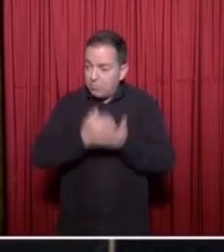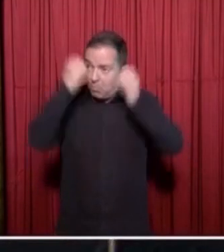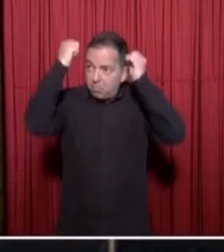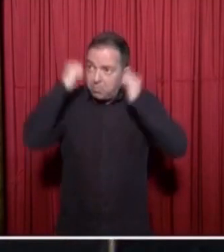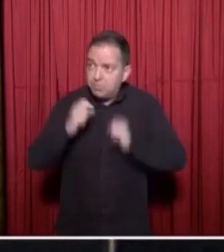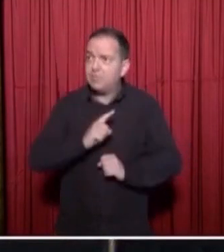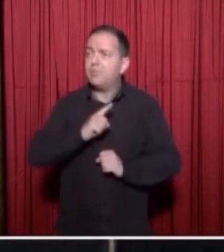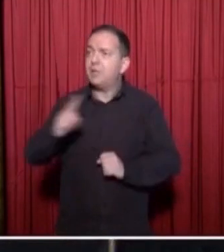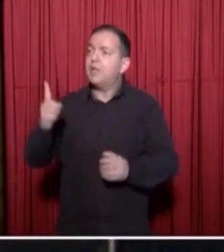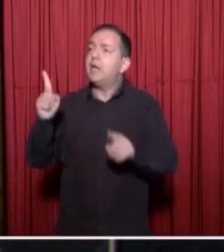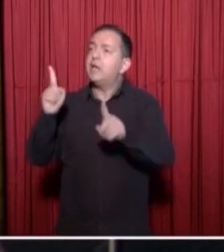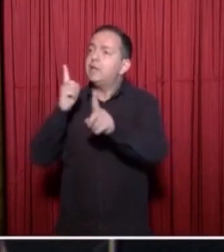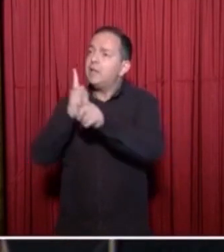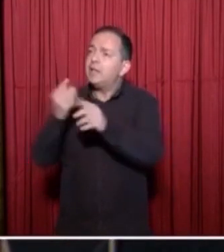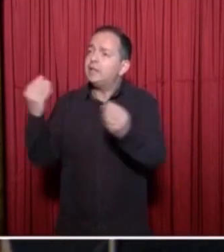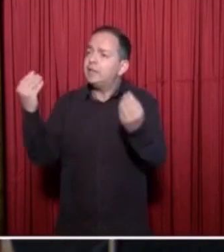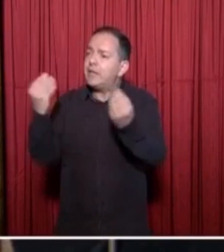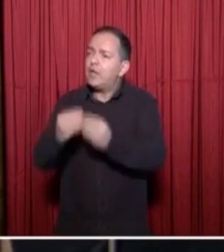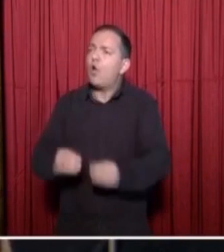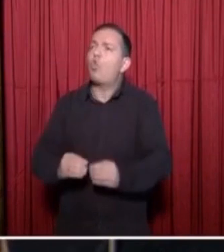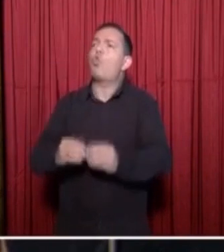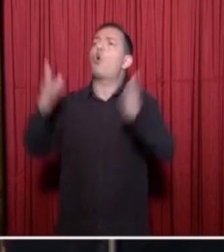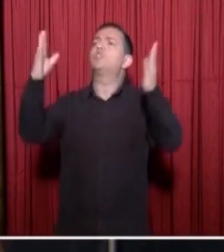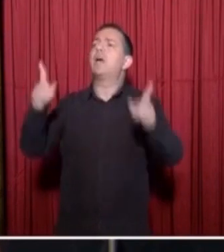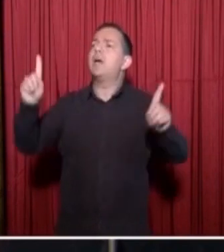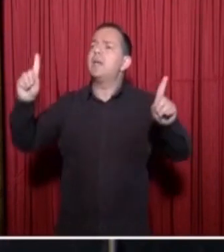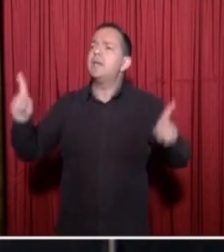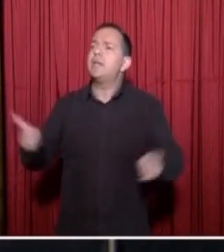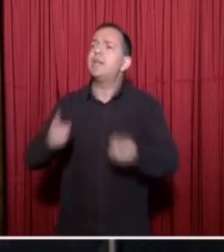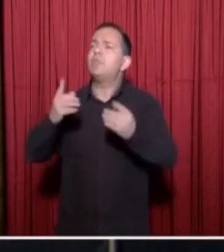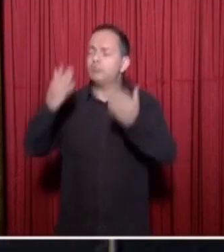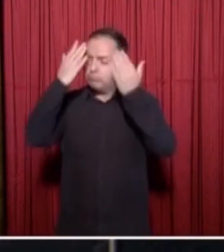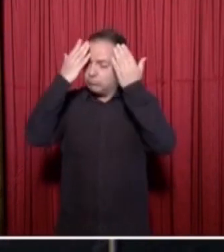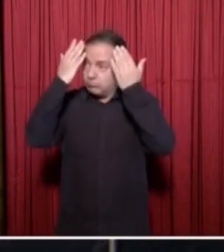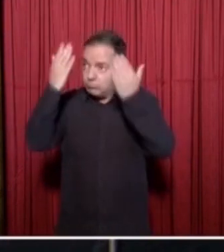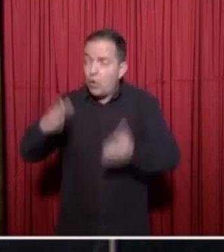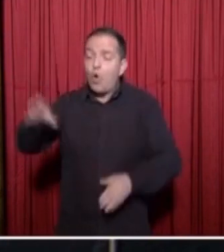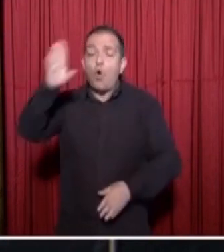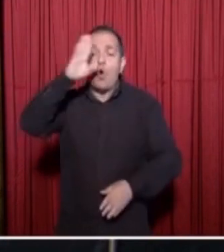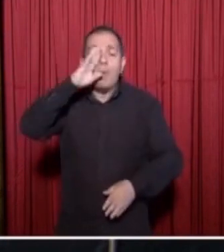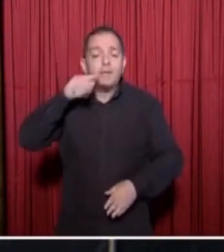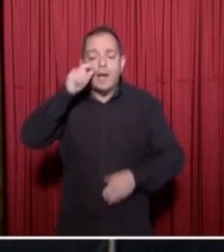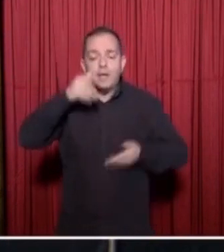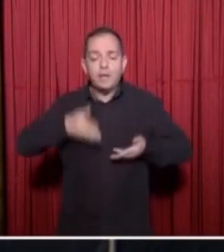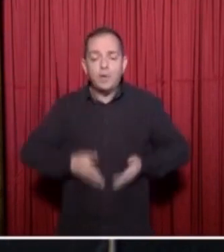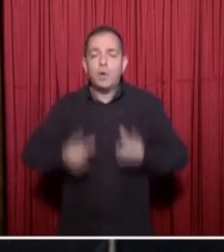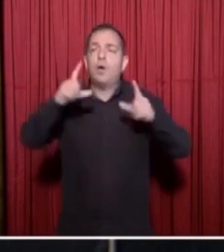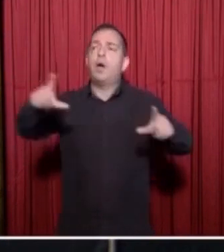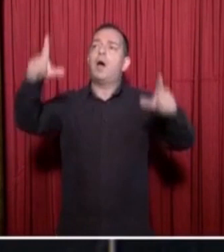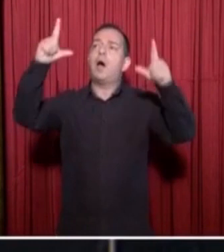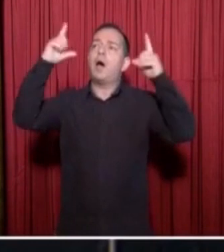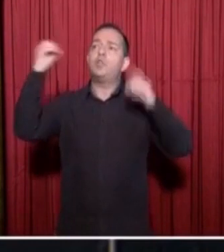παρήδεις. Συ πρέπει ένος, συ πρέπει ύμνος, συ δόξα πρέπει το Πατρί και το Υιό και το Αγίο